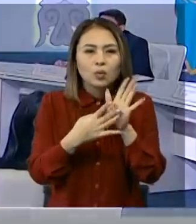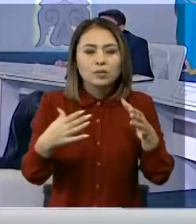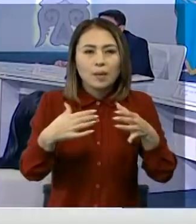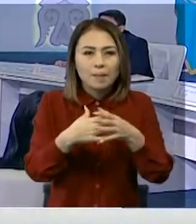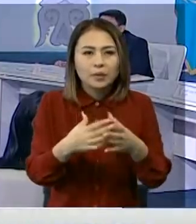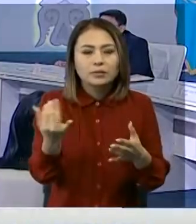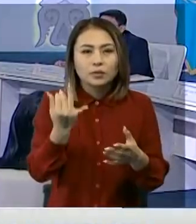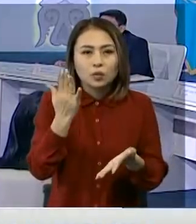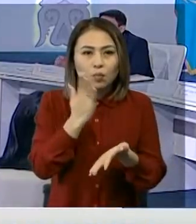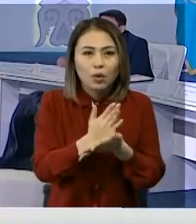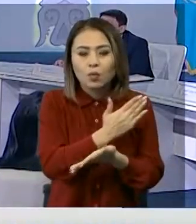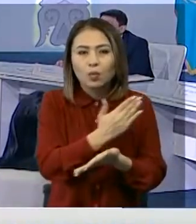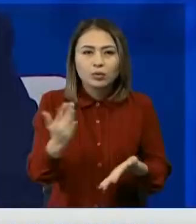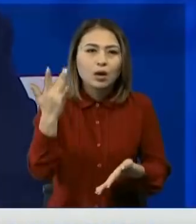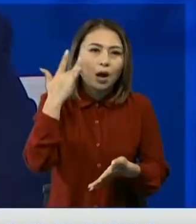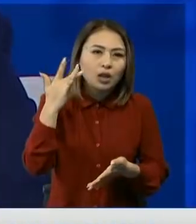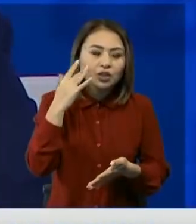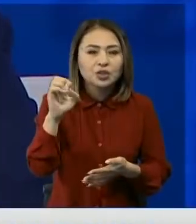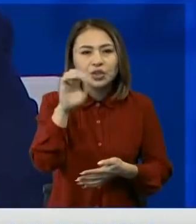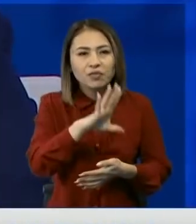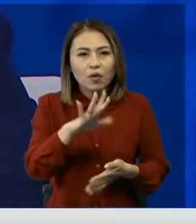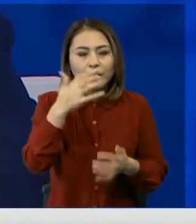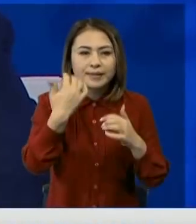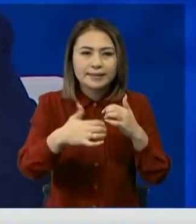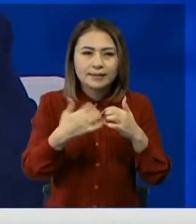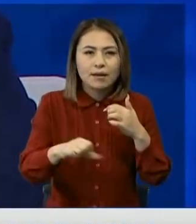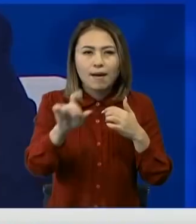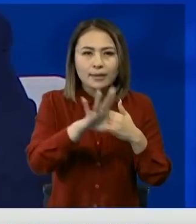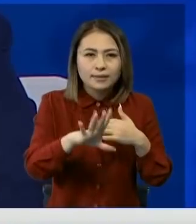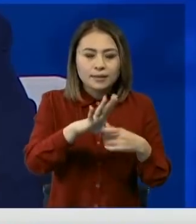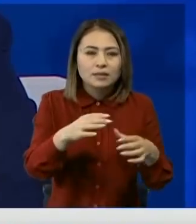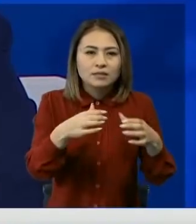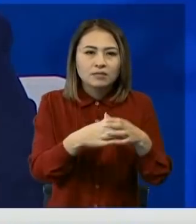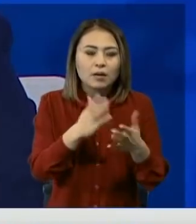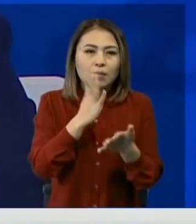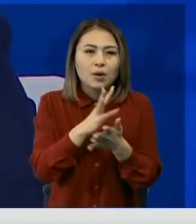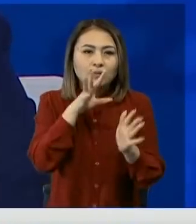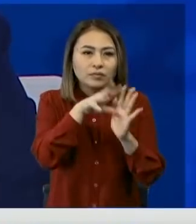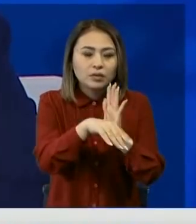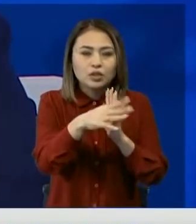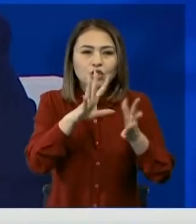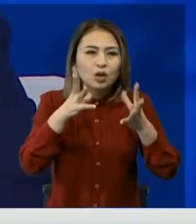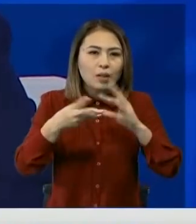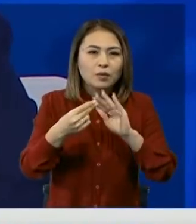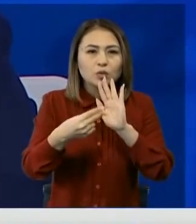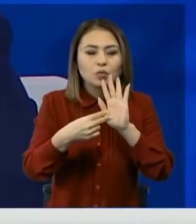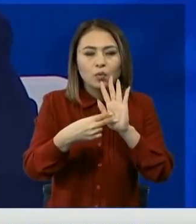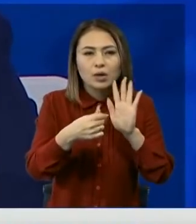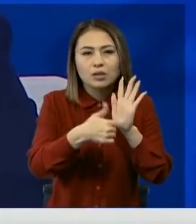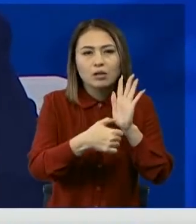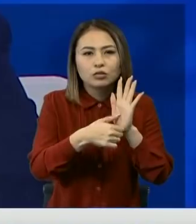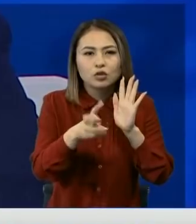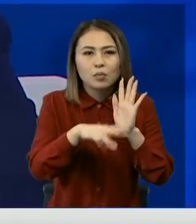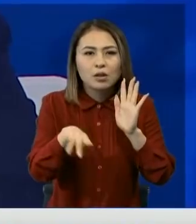қызығушылық танытты. Онда АқШ, Еуропа және Орталық Азия елдерінің өкілдері бар. Жалпы сомасы 600 миллиард